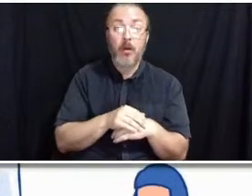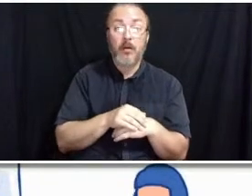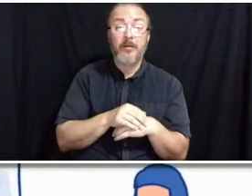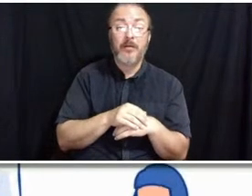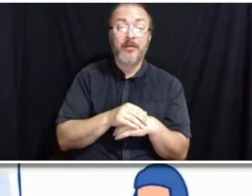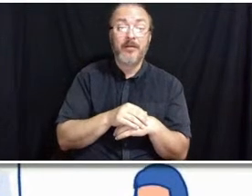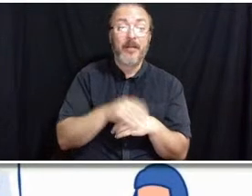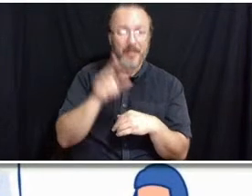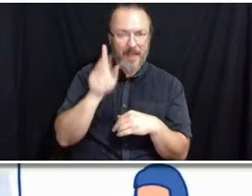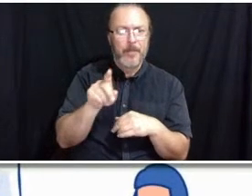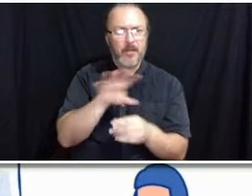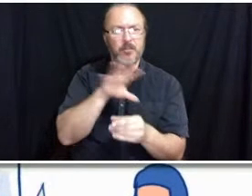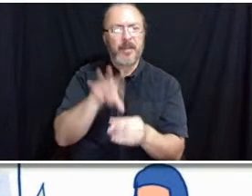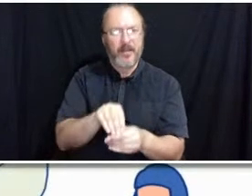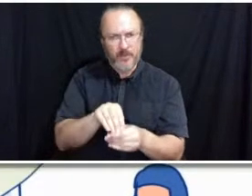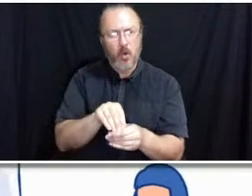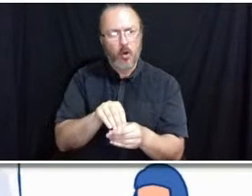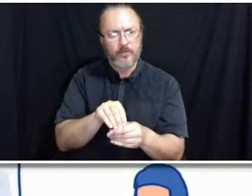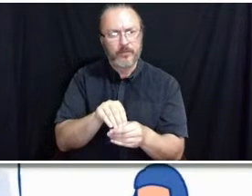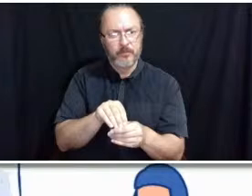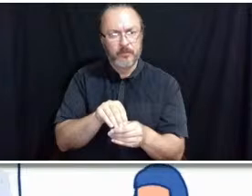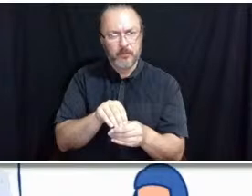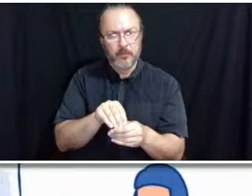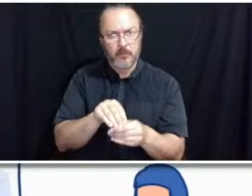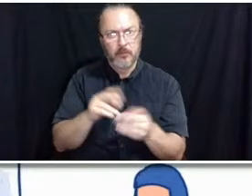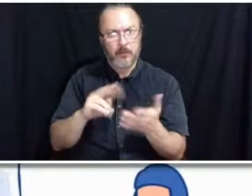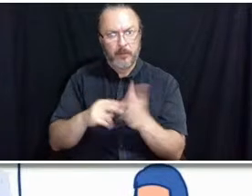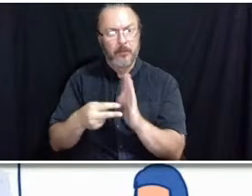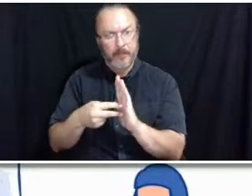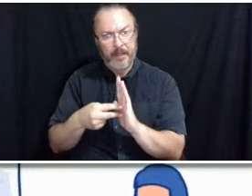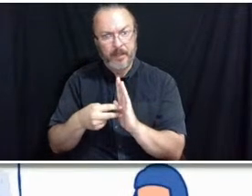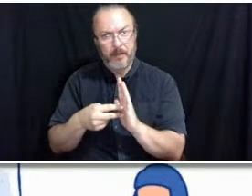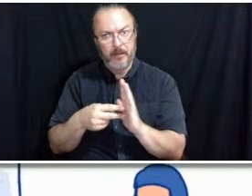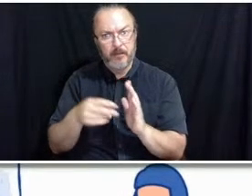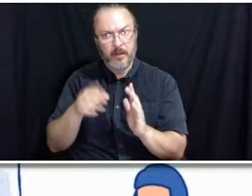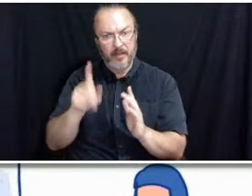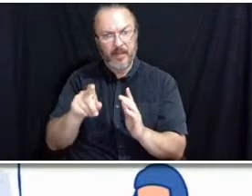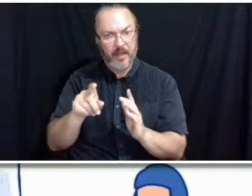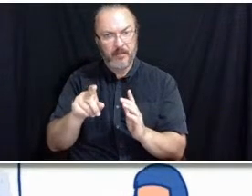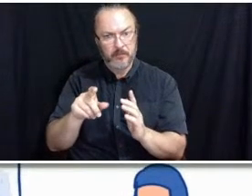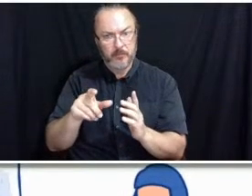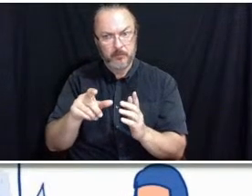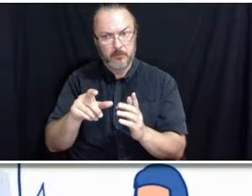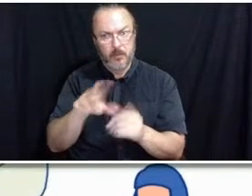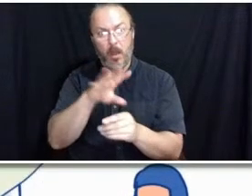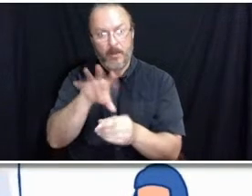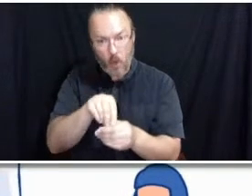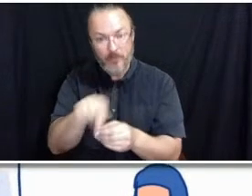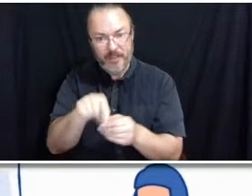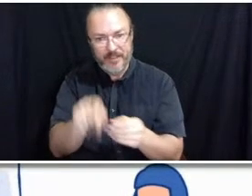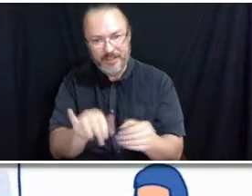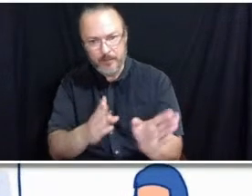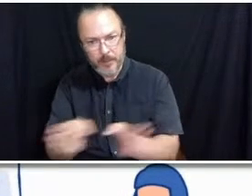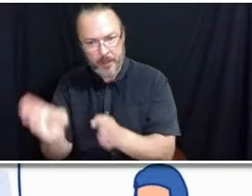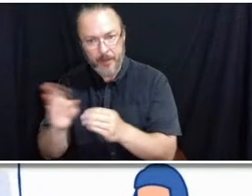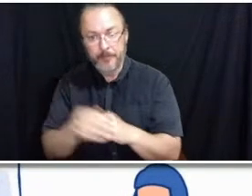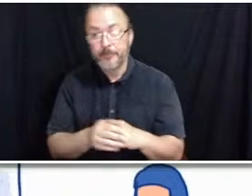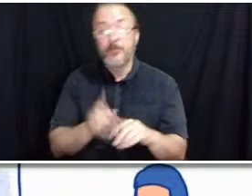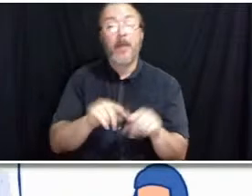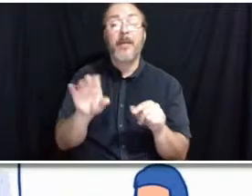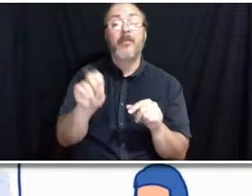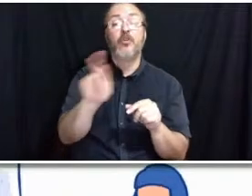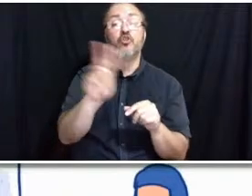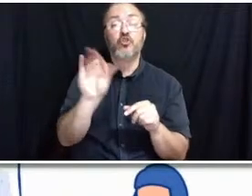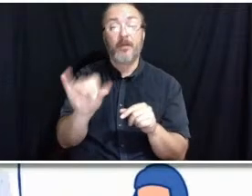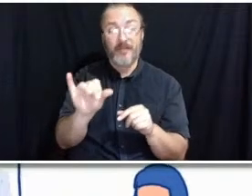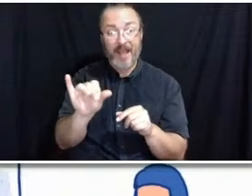peut accompagner la transition vers l'inclusion à condition que le personnel d'appui complète et ne remplace pas les enseignants. L'enquête qui a été organisée par